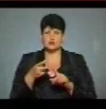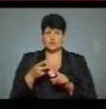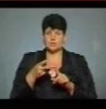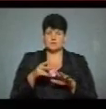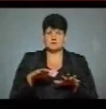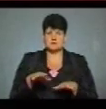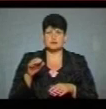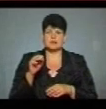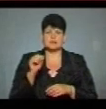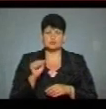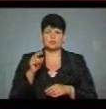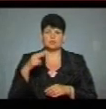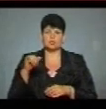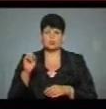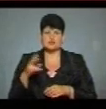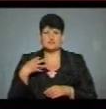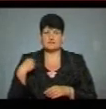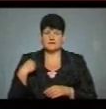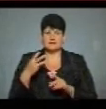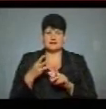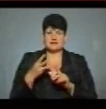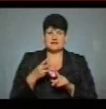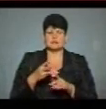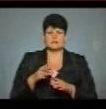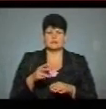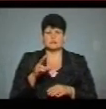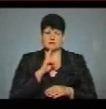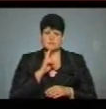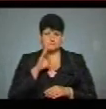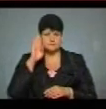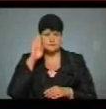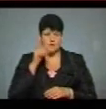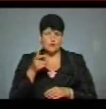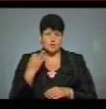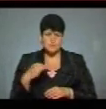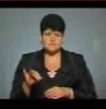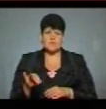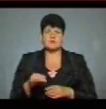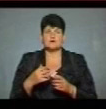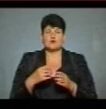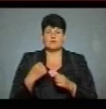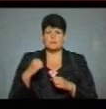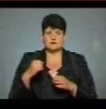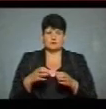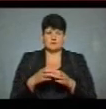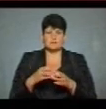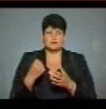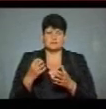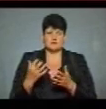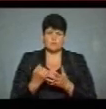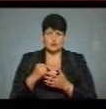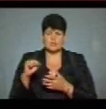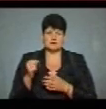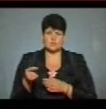посів Антон Дукач зі Львова і третє Ігор Гой із Кременця. У командній гонці перемогу серед 7 команд здобула Тернопільська. У